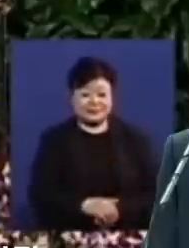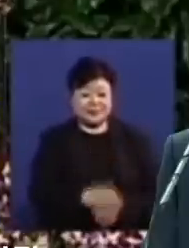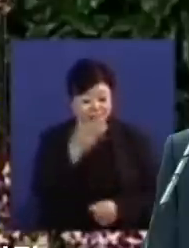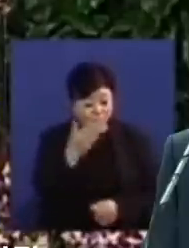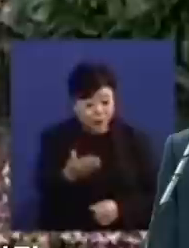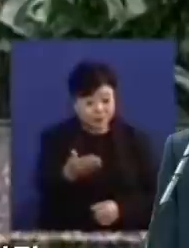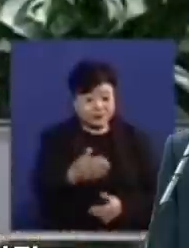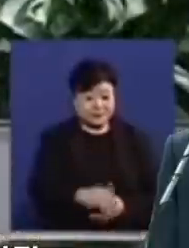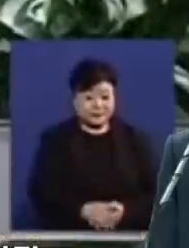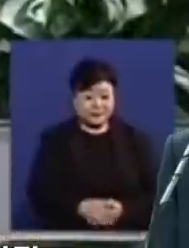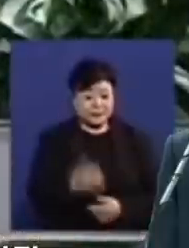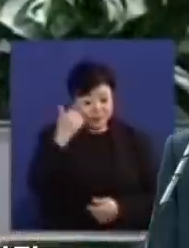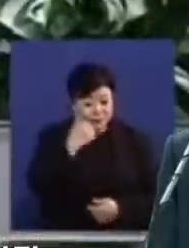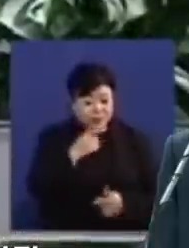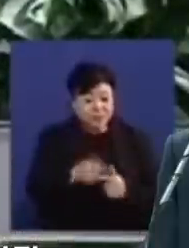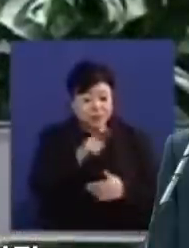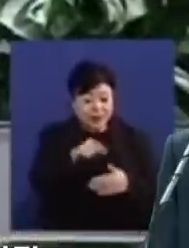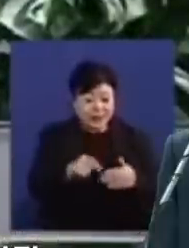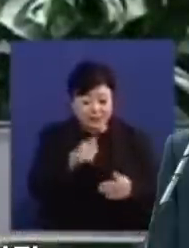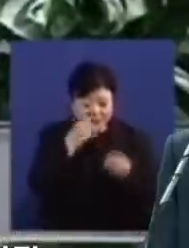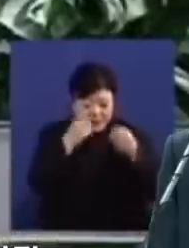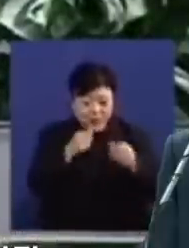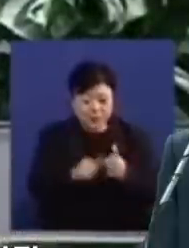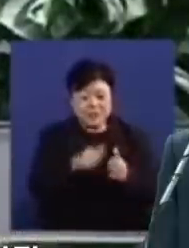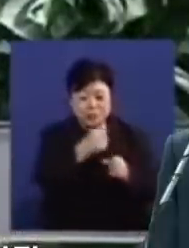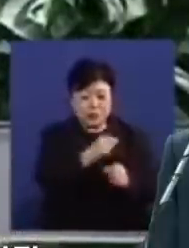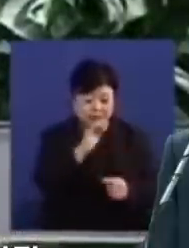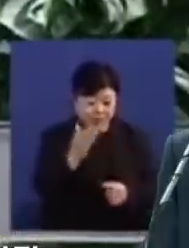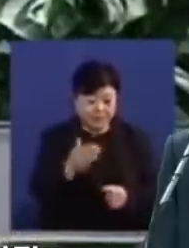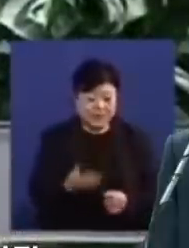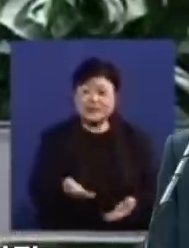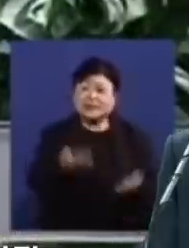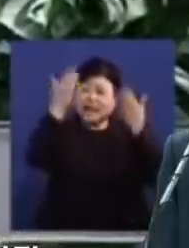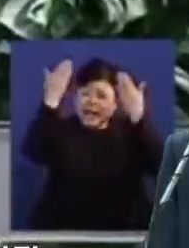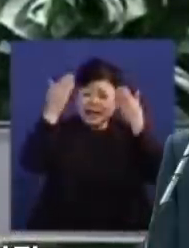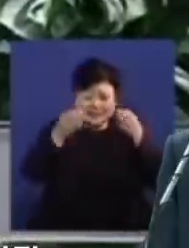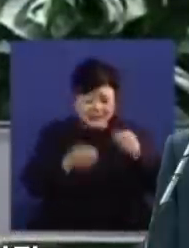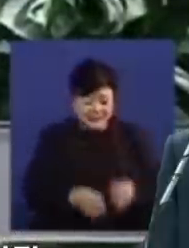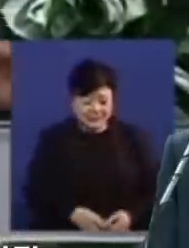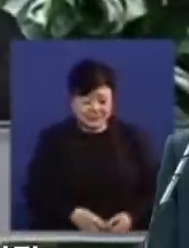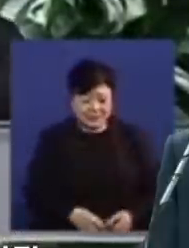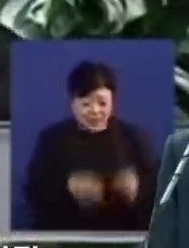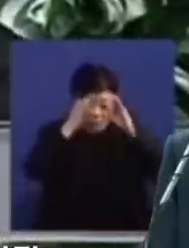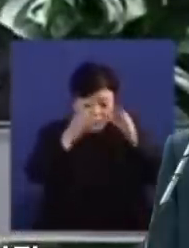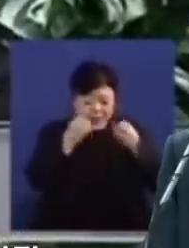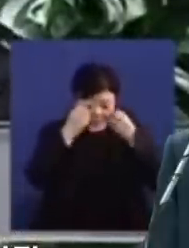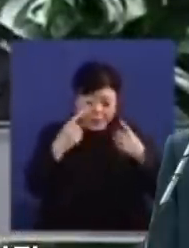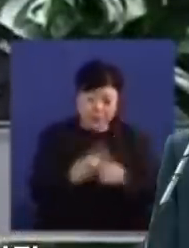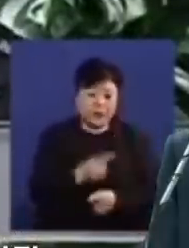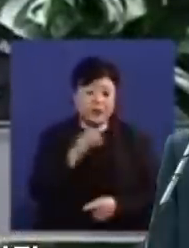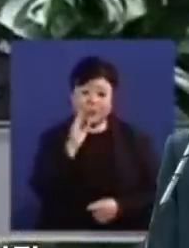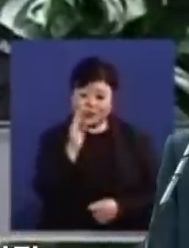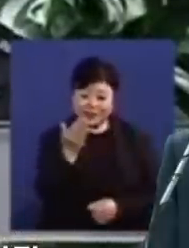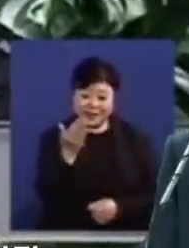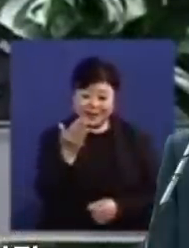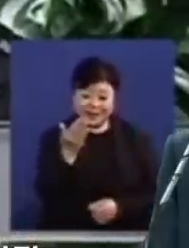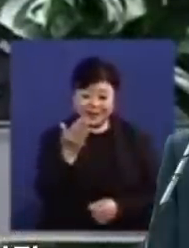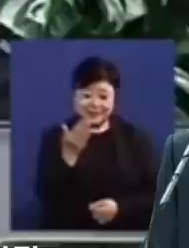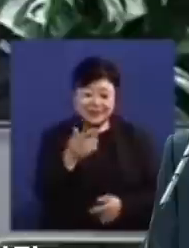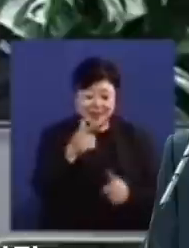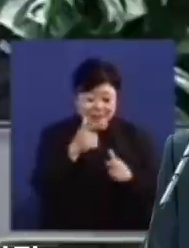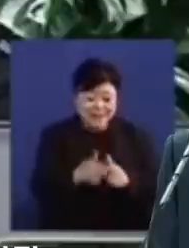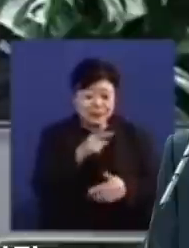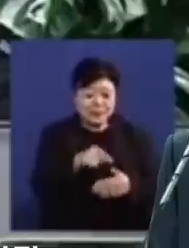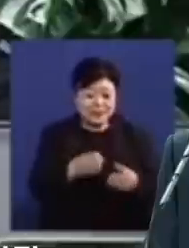여러분은 누구든지 그리스도 안에 있으면 새로운 피조물이라. 이전 것은 지나갔으니 보라 새것이 되었다.